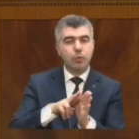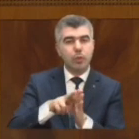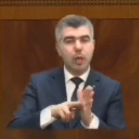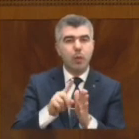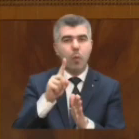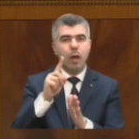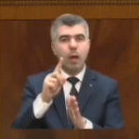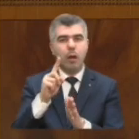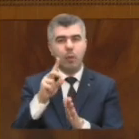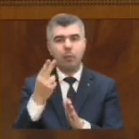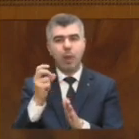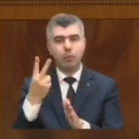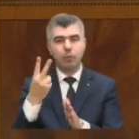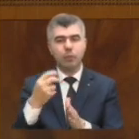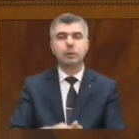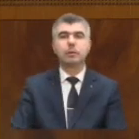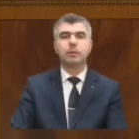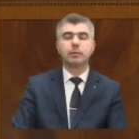102،